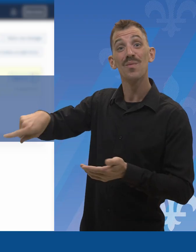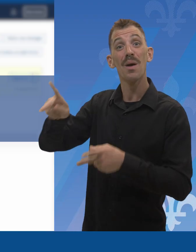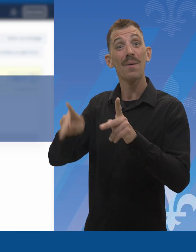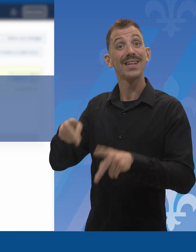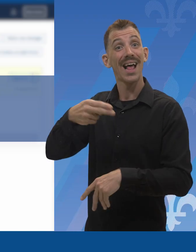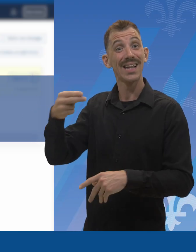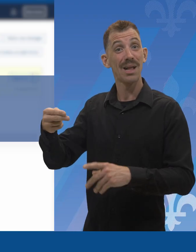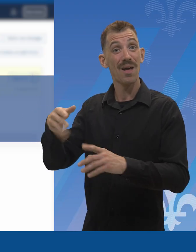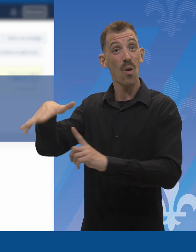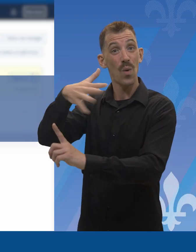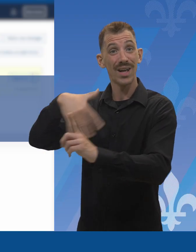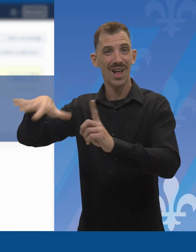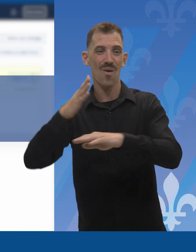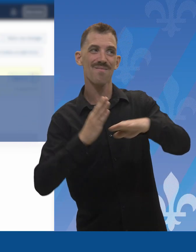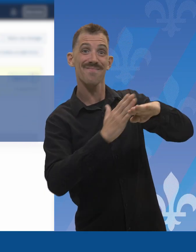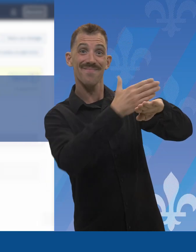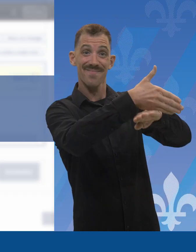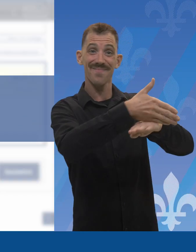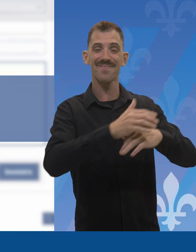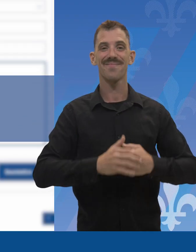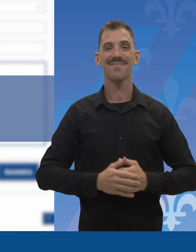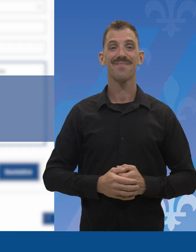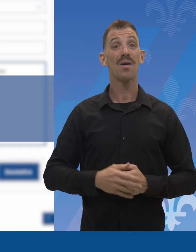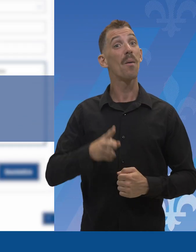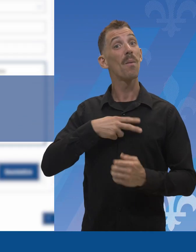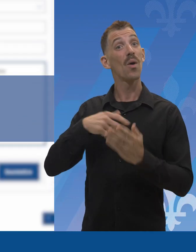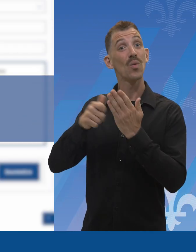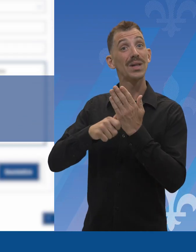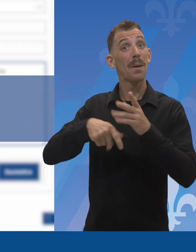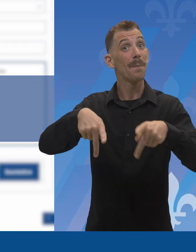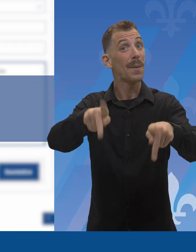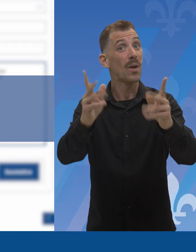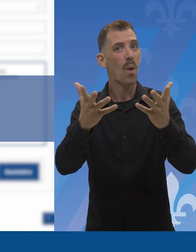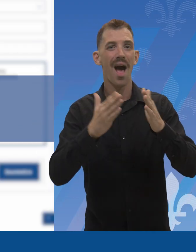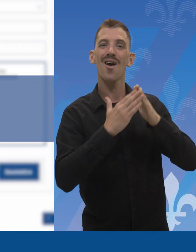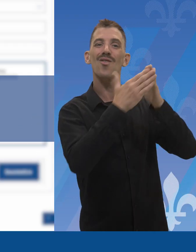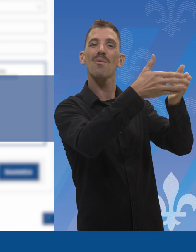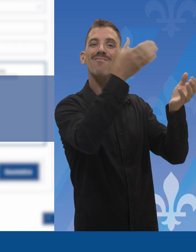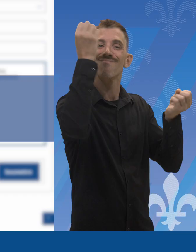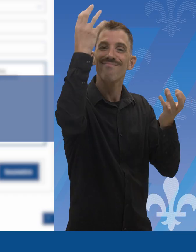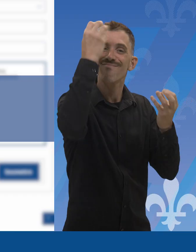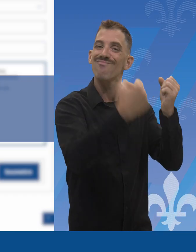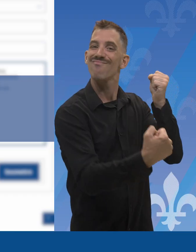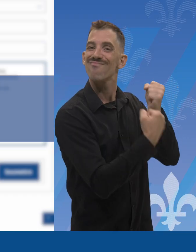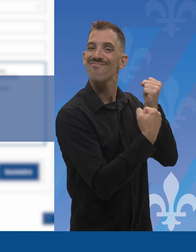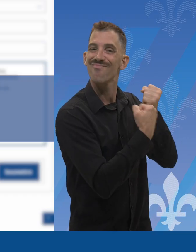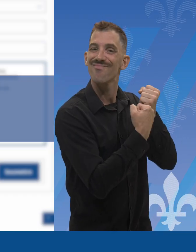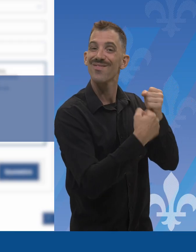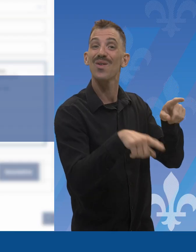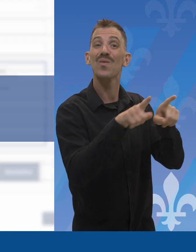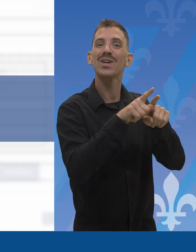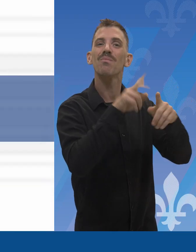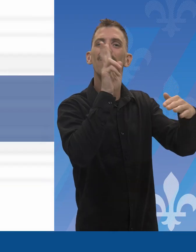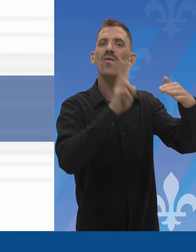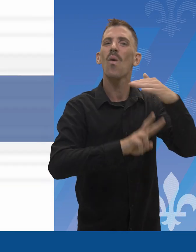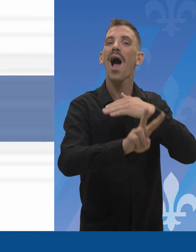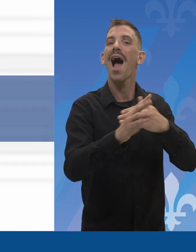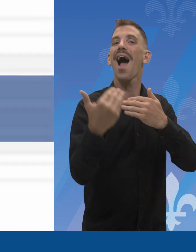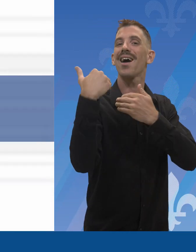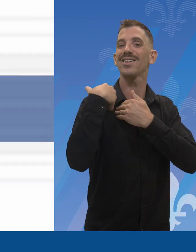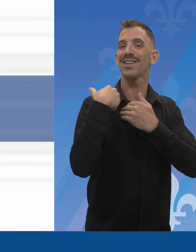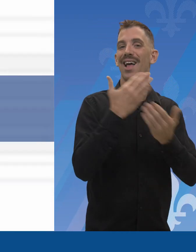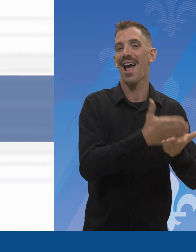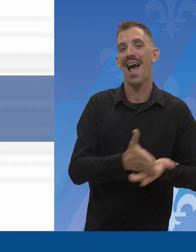dédié aux personnes handicapées et à leurs proches. Grâce à Mon dossier, vous pouvez demander de l'information ou du soutien, prendre un